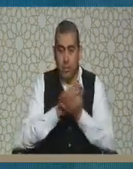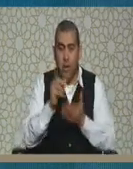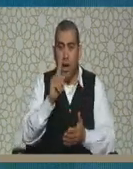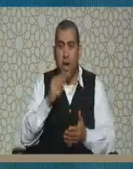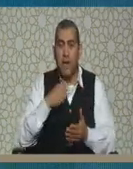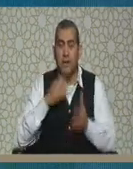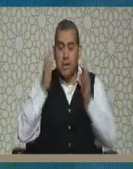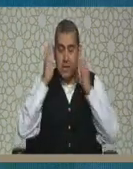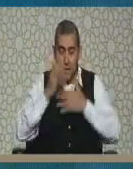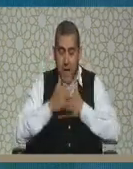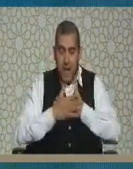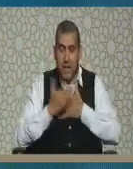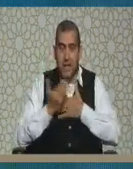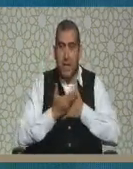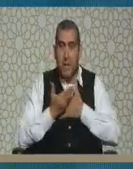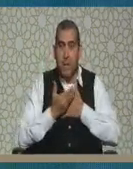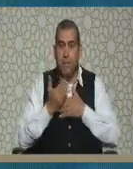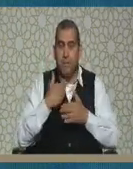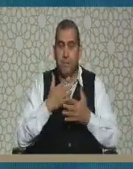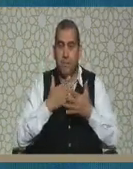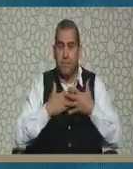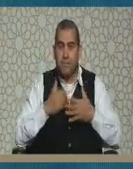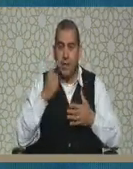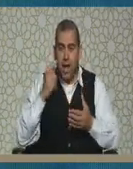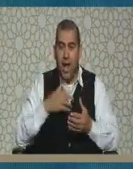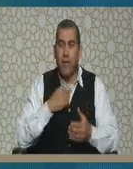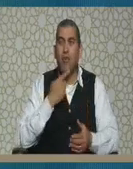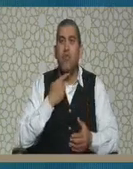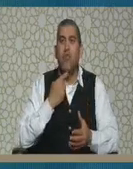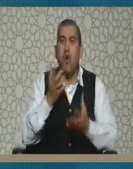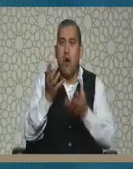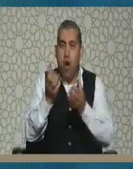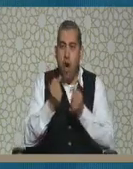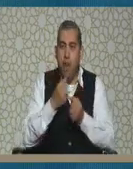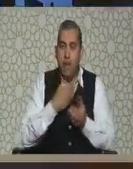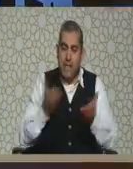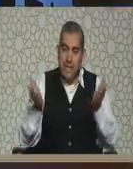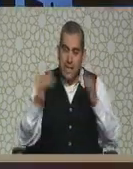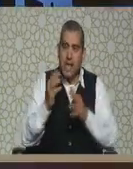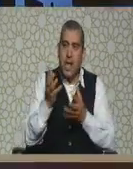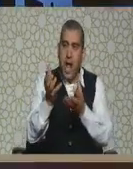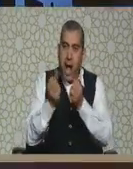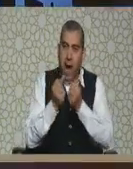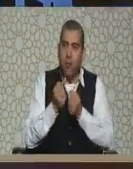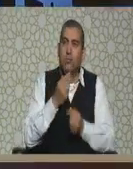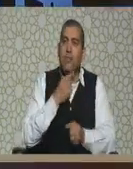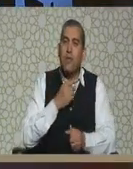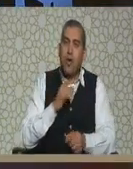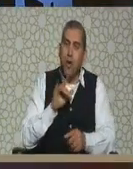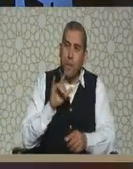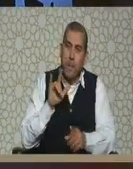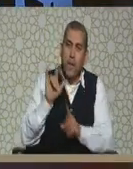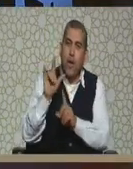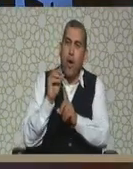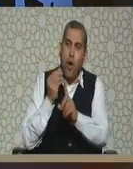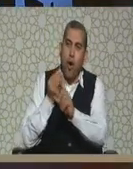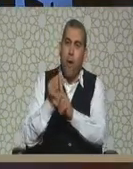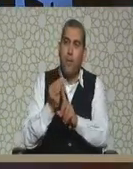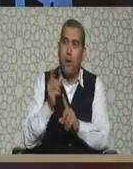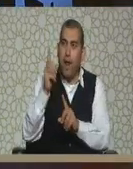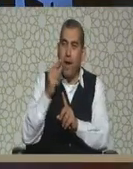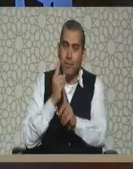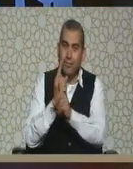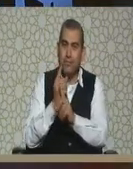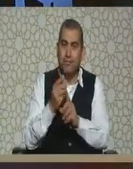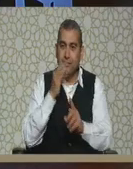ارحنا يعني ابرد شوقنا بزياده الشوق ابرد شوقنا بزياده الشوق